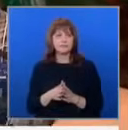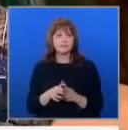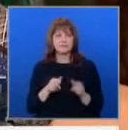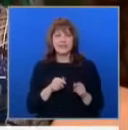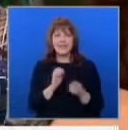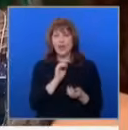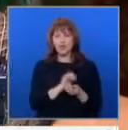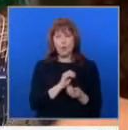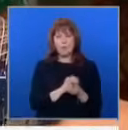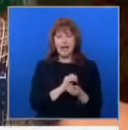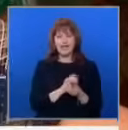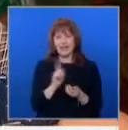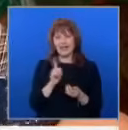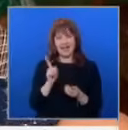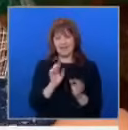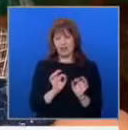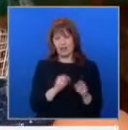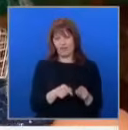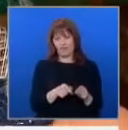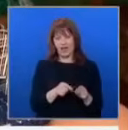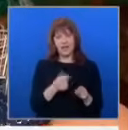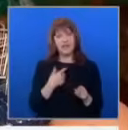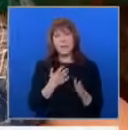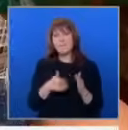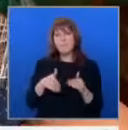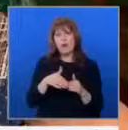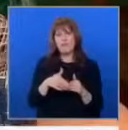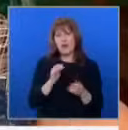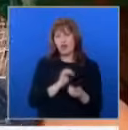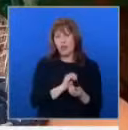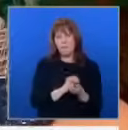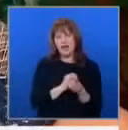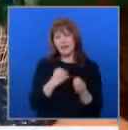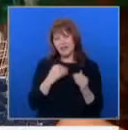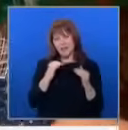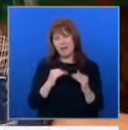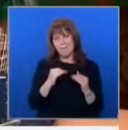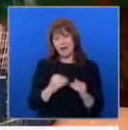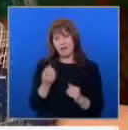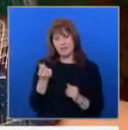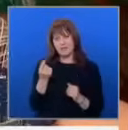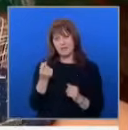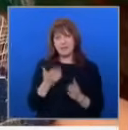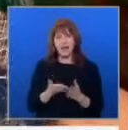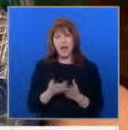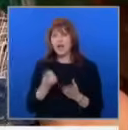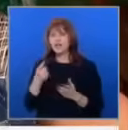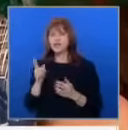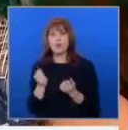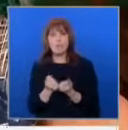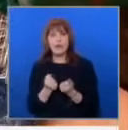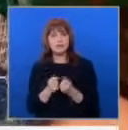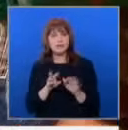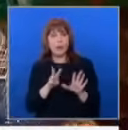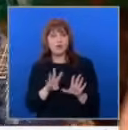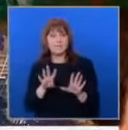тие домати не са за тази цена, ама имам повечко, кът бера и ги намалям. Другаде, ако идиш, тие домати са 8-10